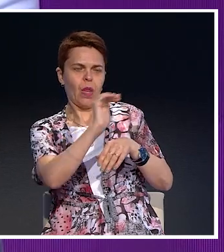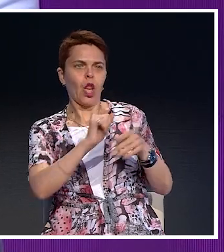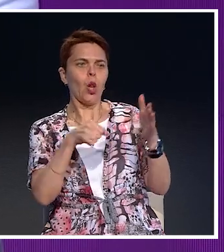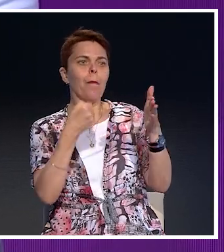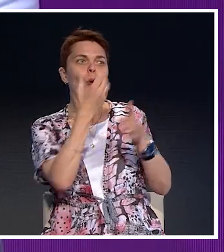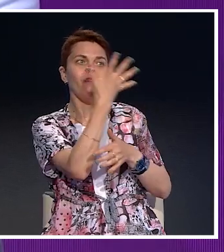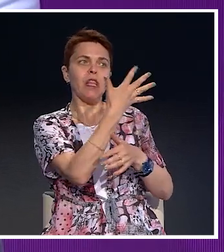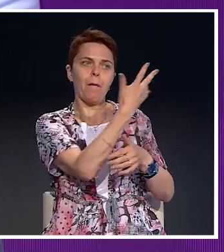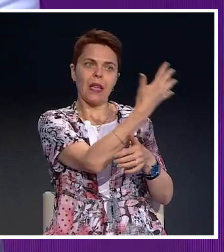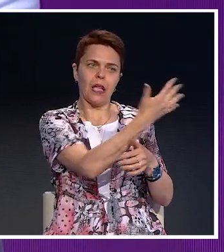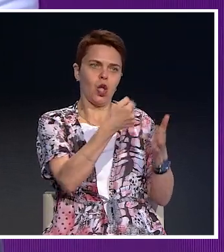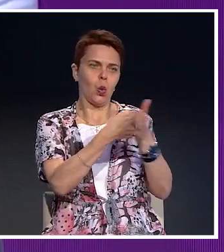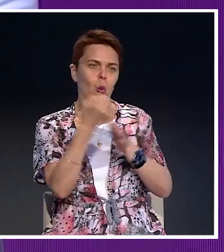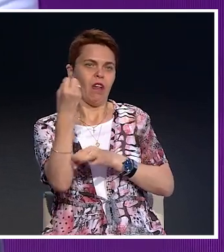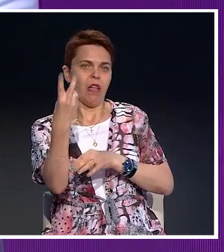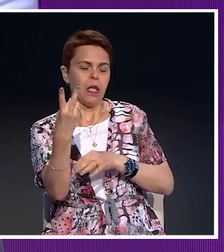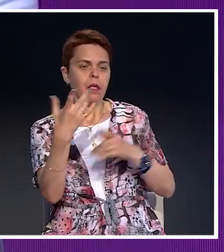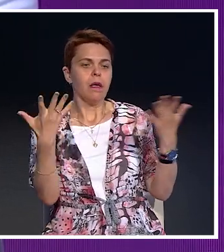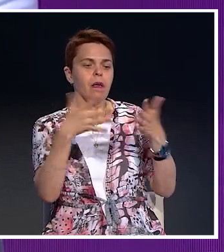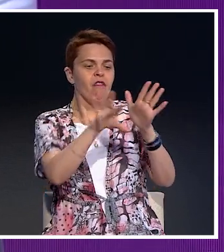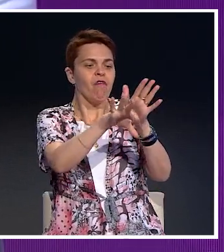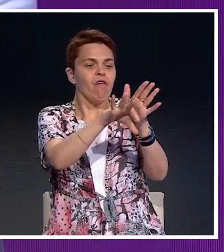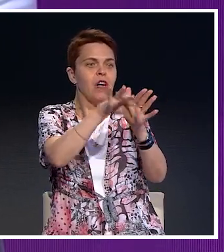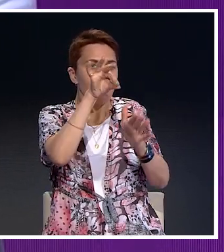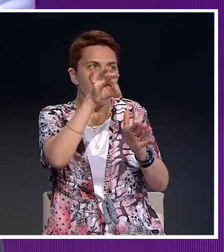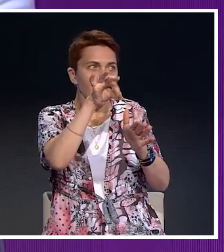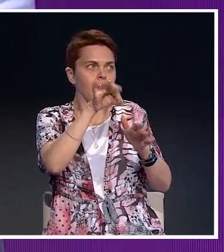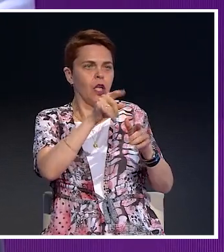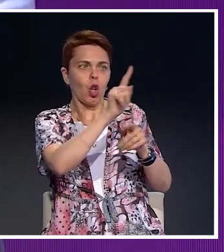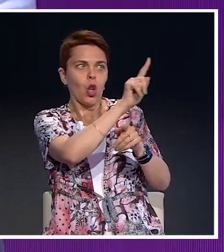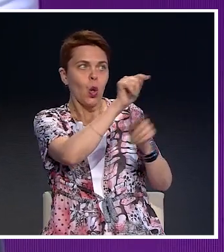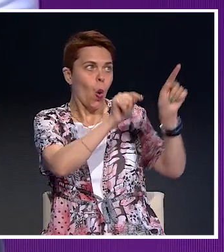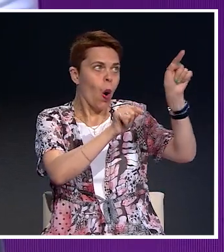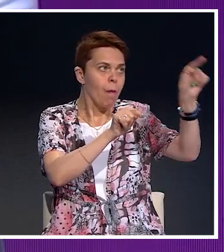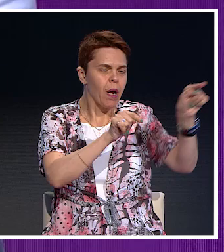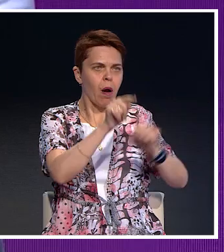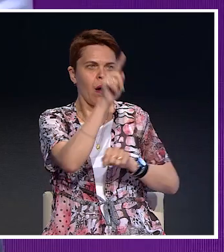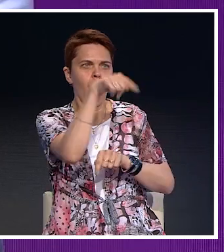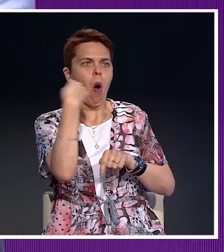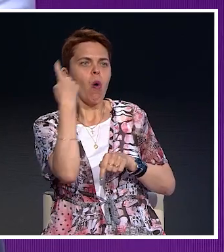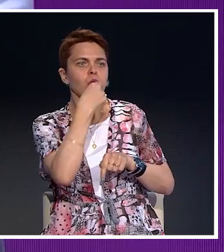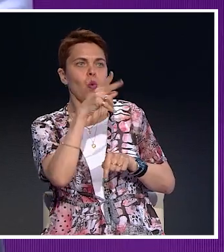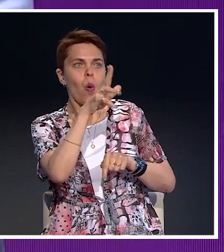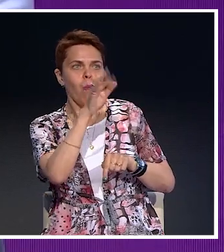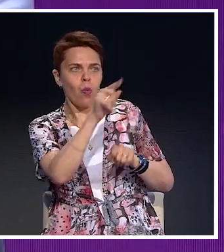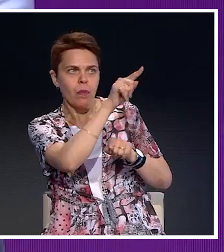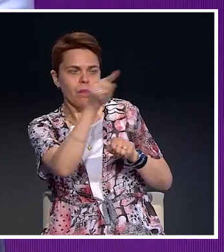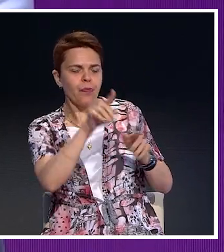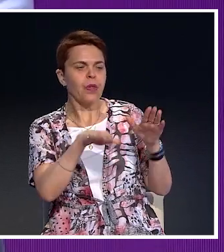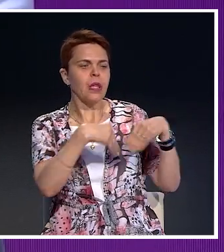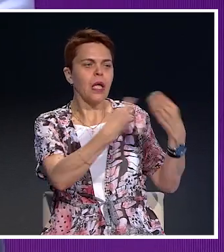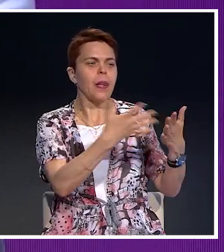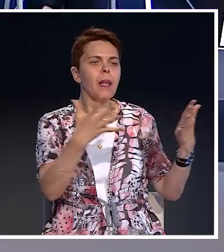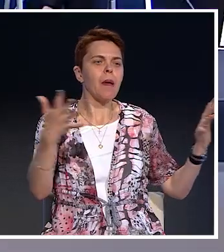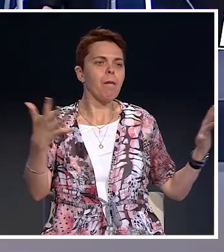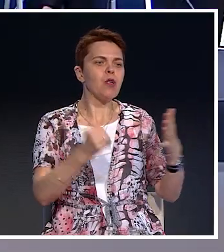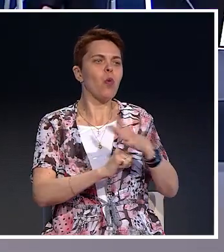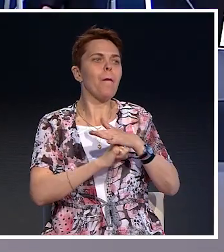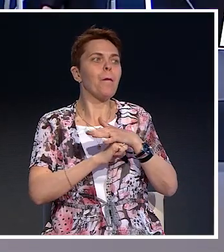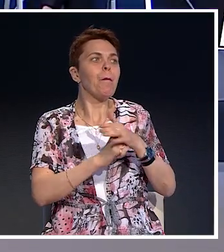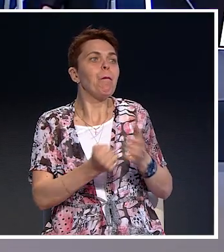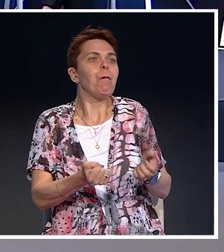12, з якого потрібно вибрати номер особи, які хочуть надати найбільшу підтримку. І тому